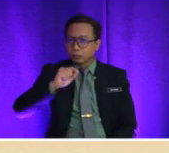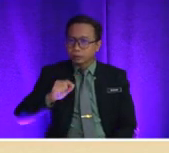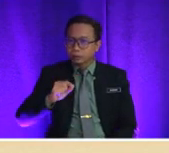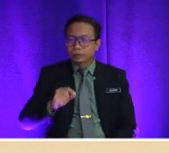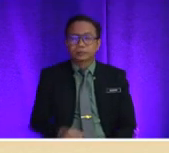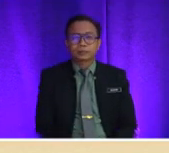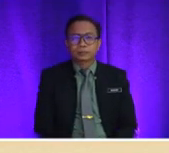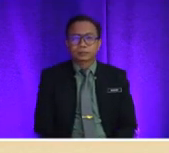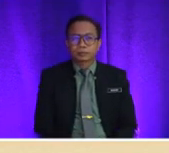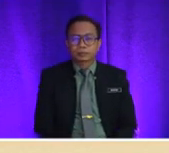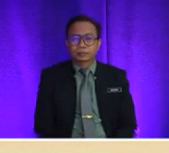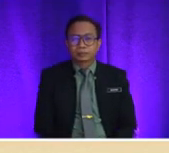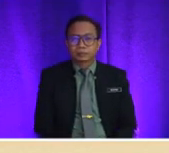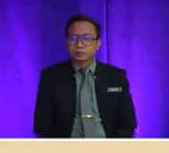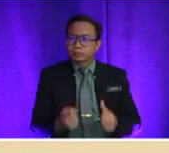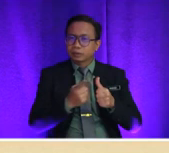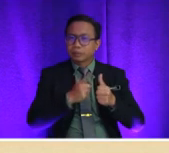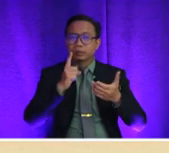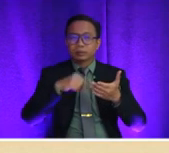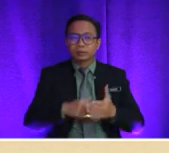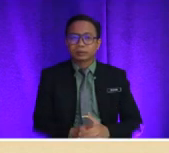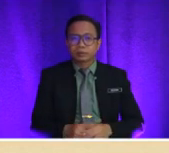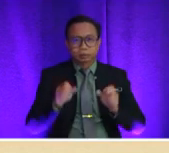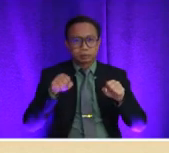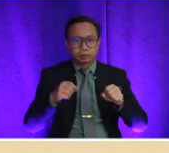Oke yang pertama